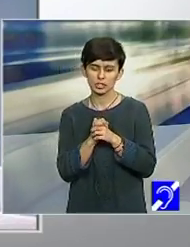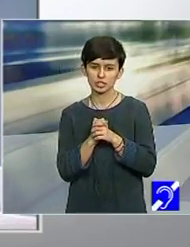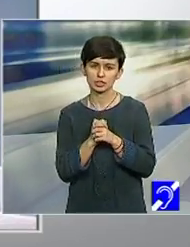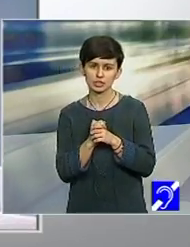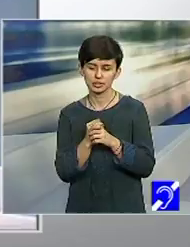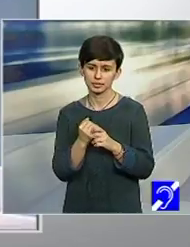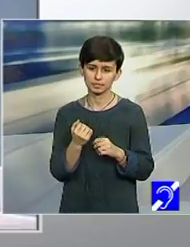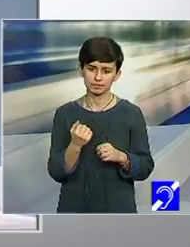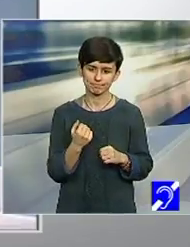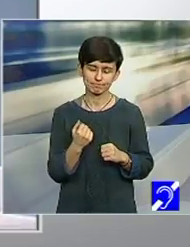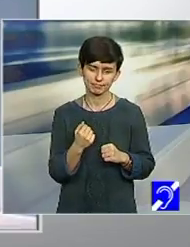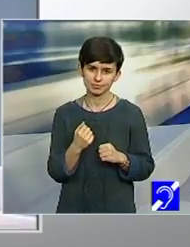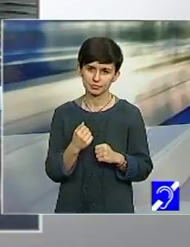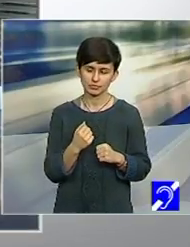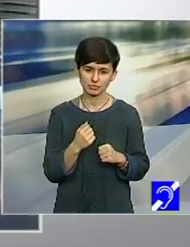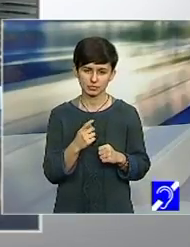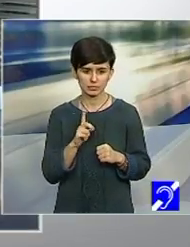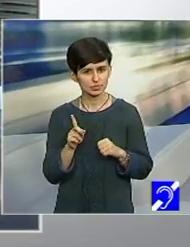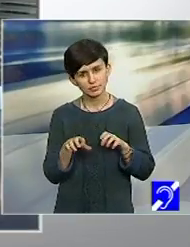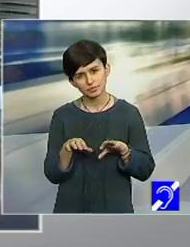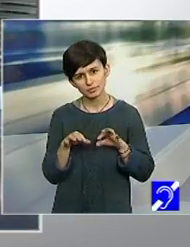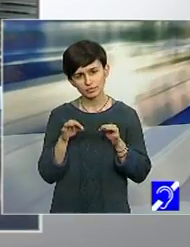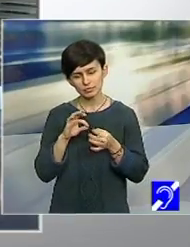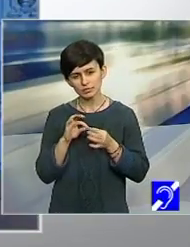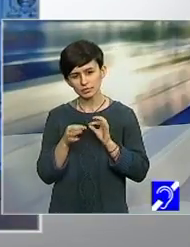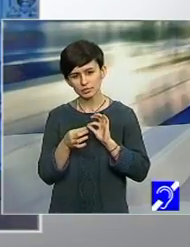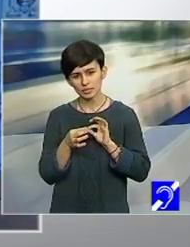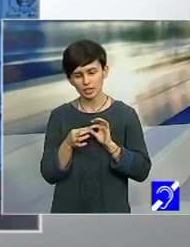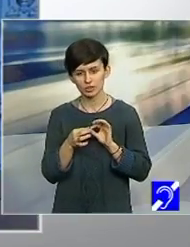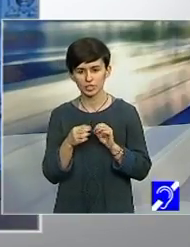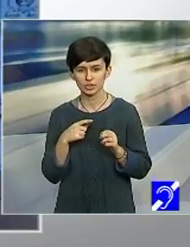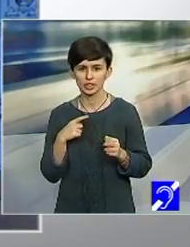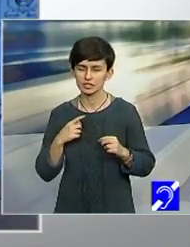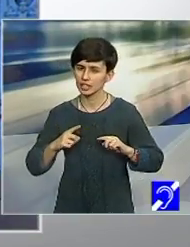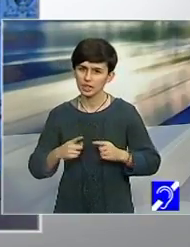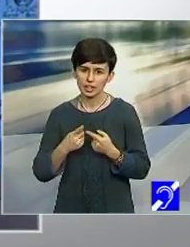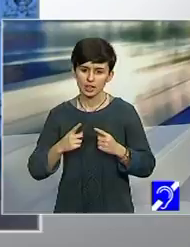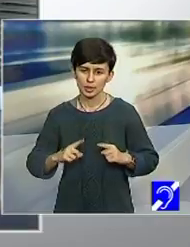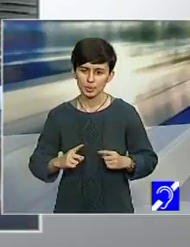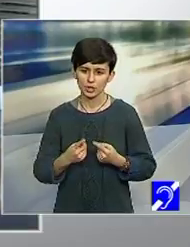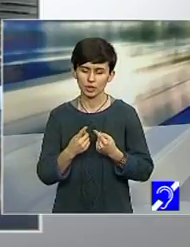cum să spun, eu nu găsesc cuvântul în românește, challenge-ul, provocarea. Aici este